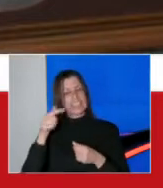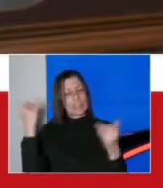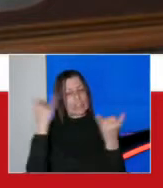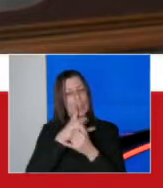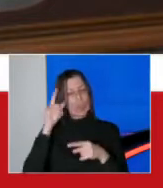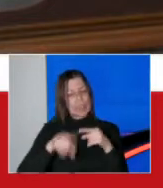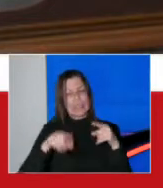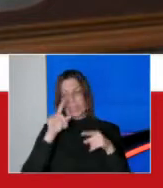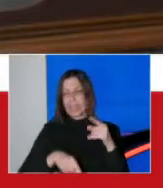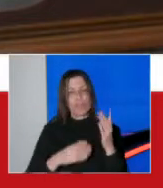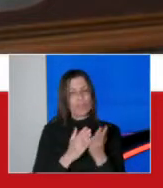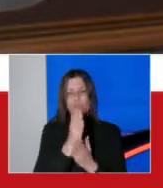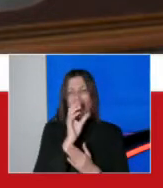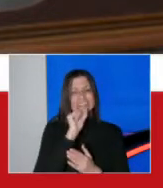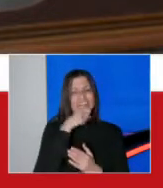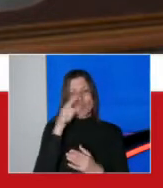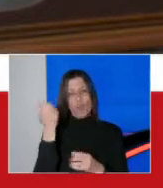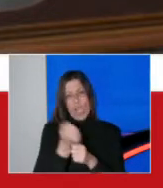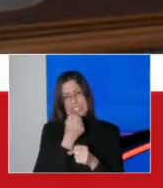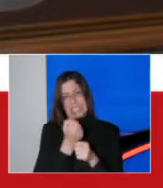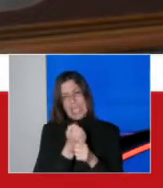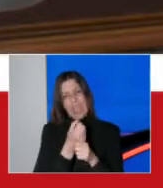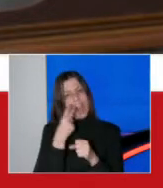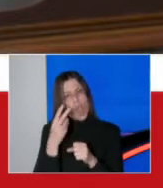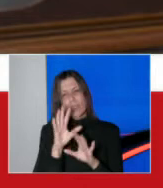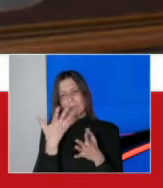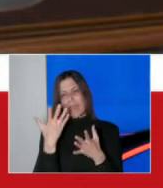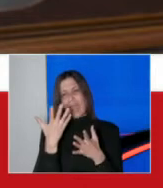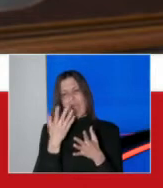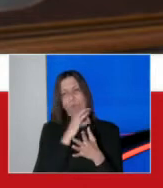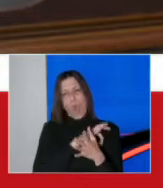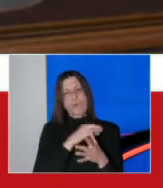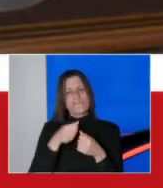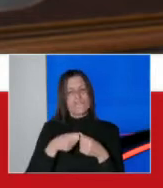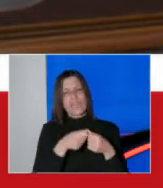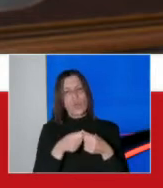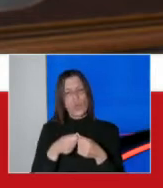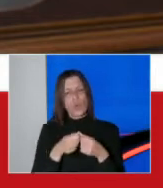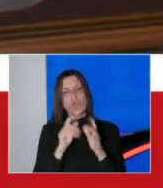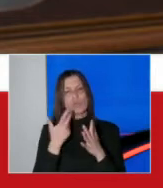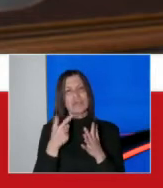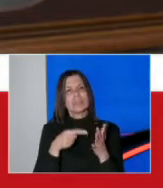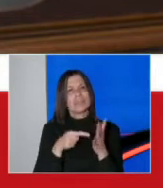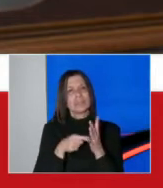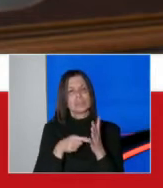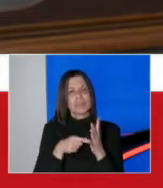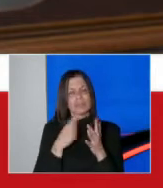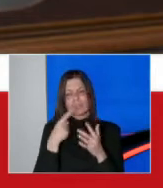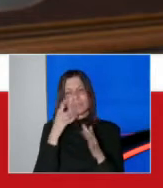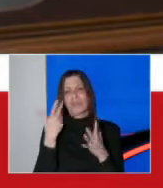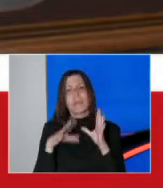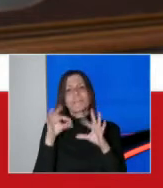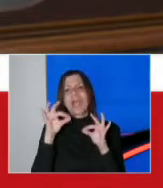שיטתיות והיסטוריות שהוא עשה. לגלות מהו אופי הארגון, מה עומד מאחורי זה. למה הם בחרו, from